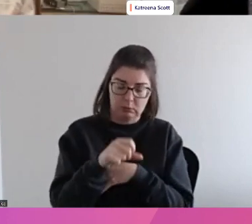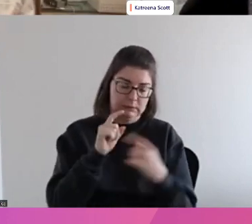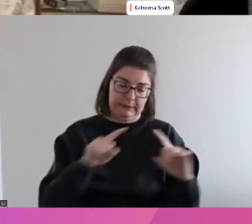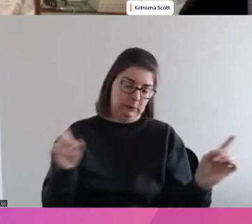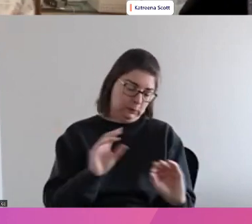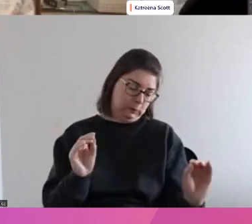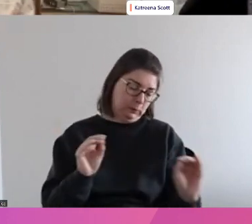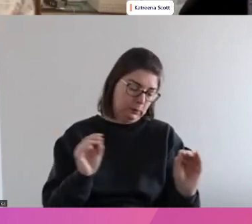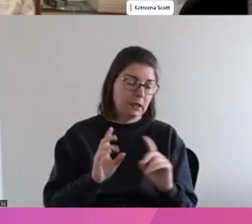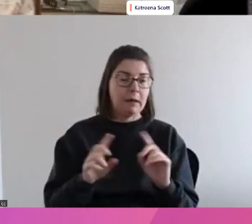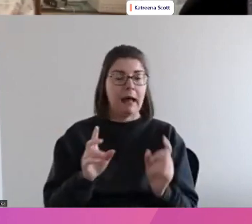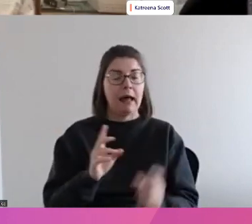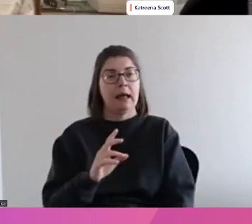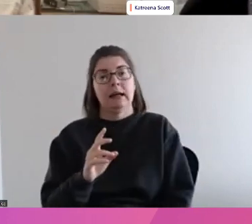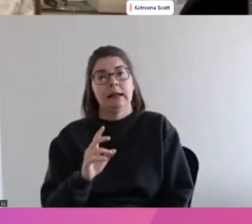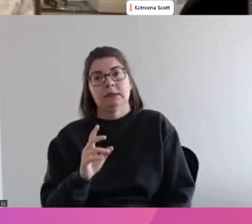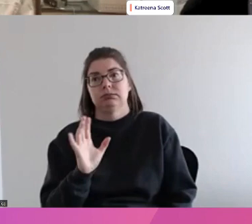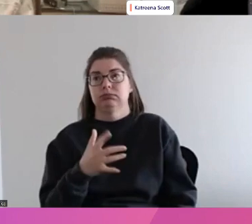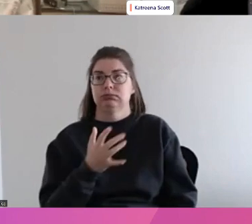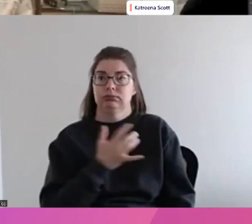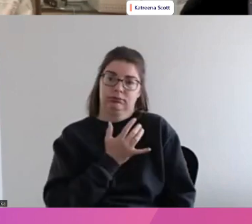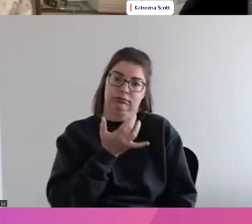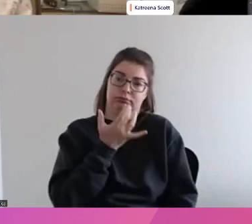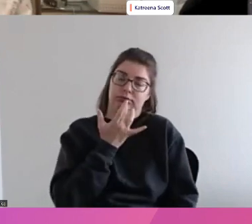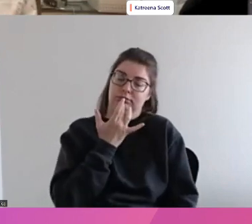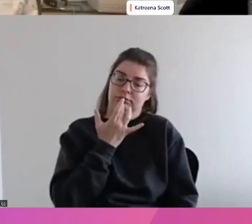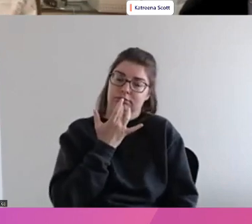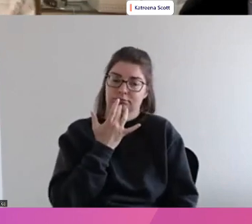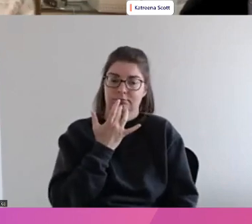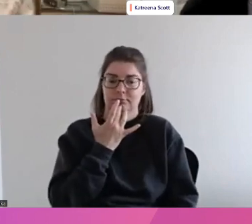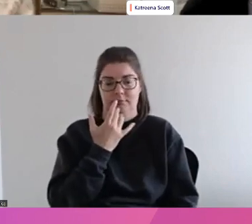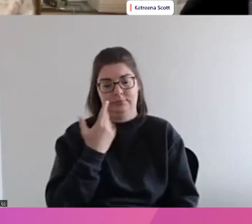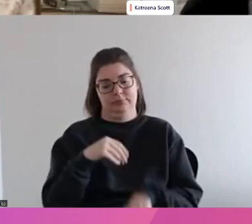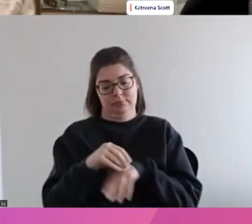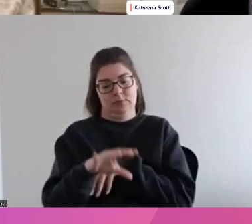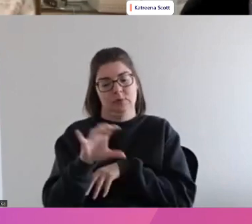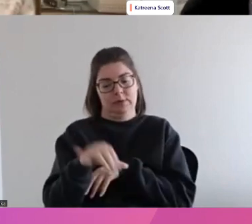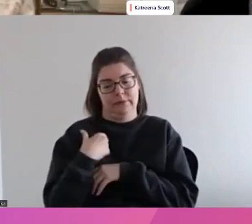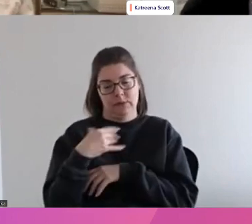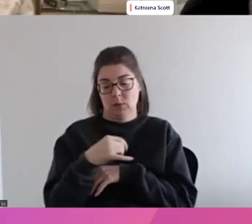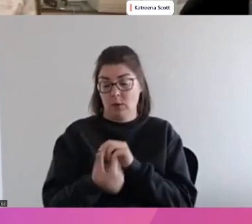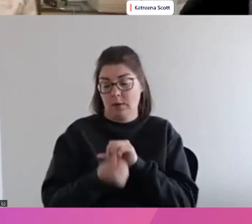c'est un peu un biais